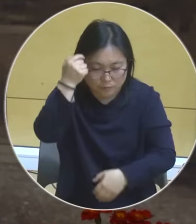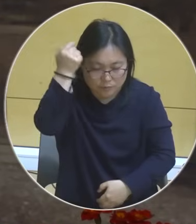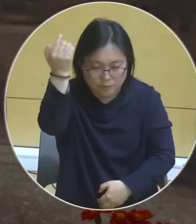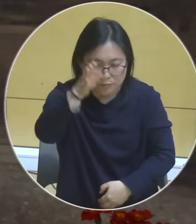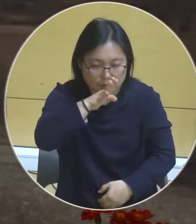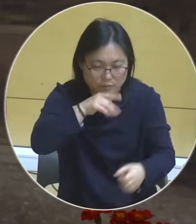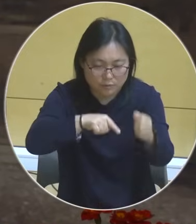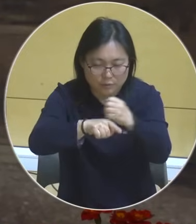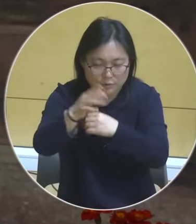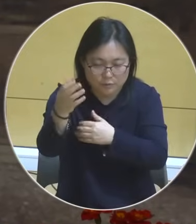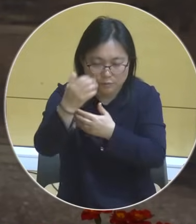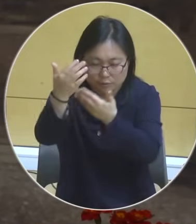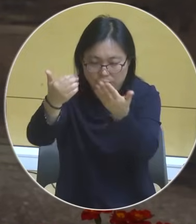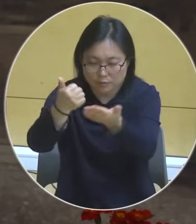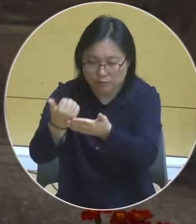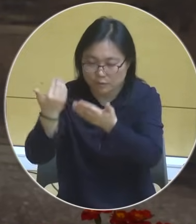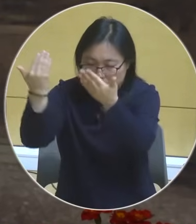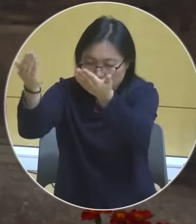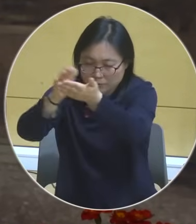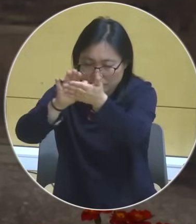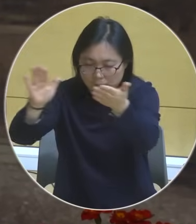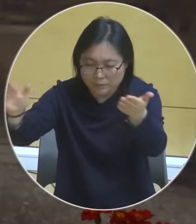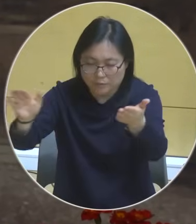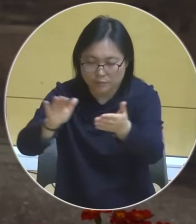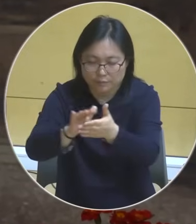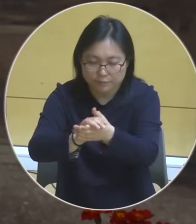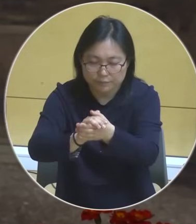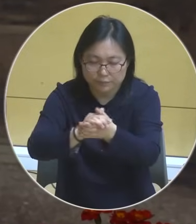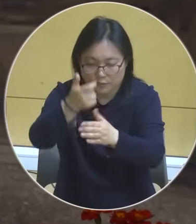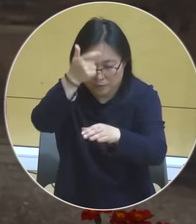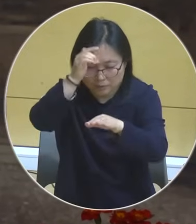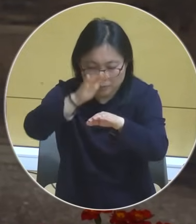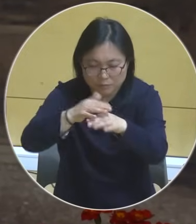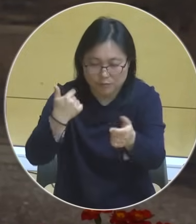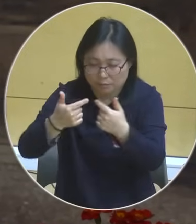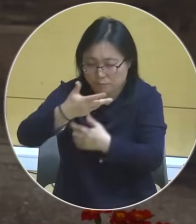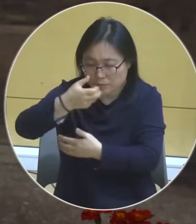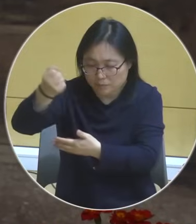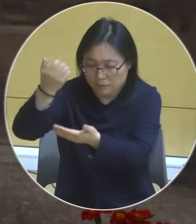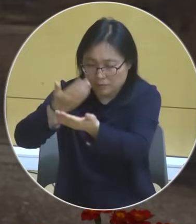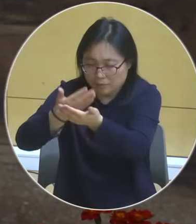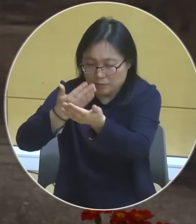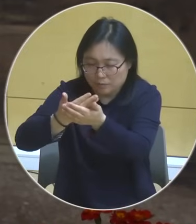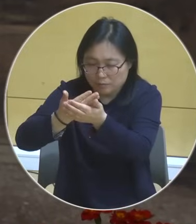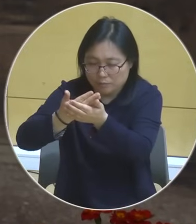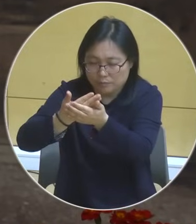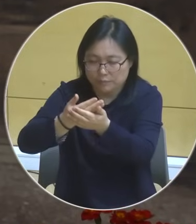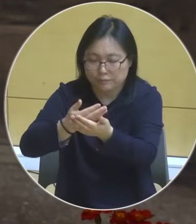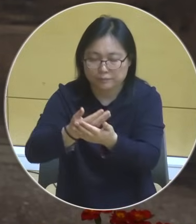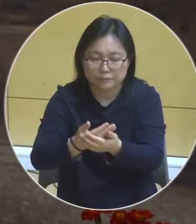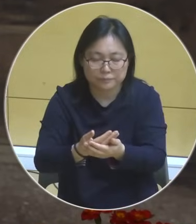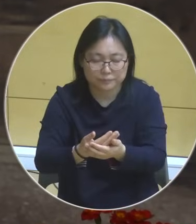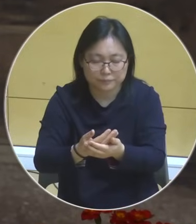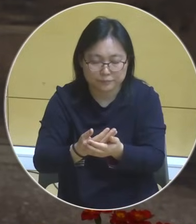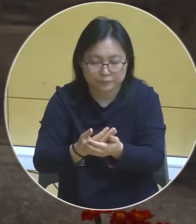진리로 하나님 아버지께로 올려드립니다. 이 예배를 기뻐 받아주셨고 흠양하여